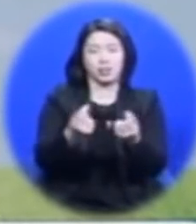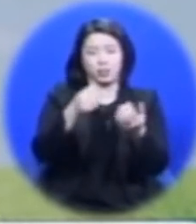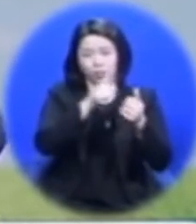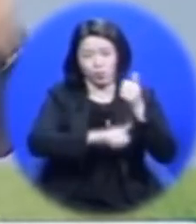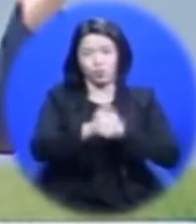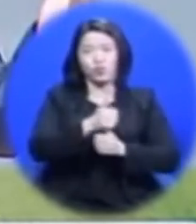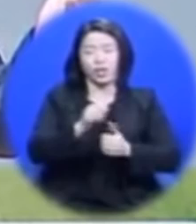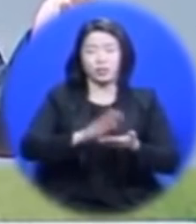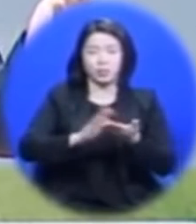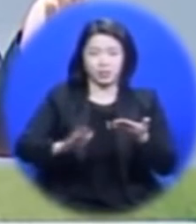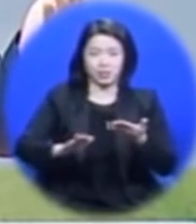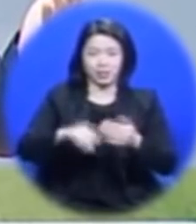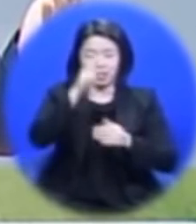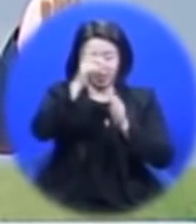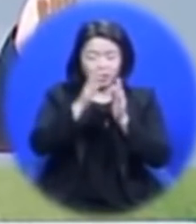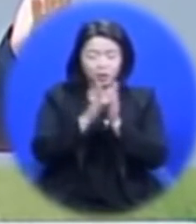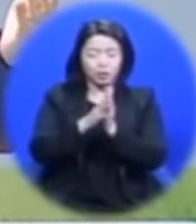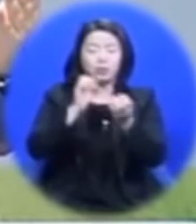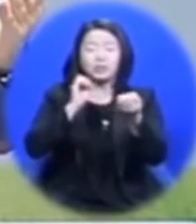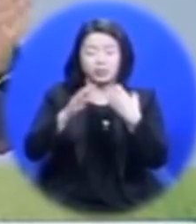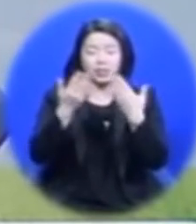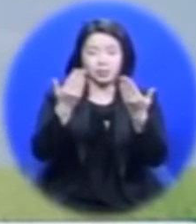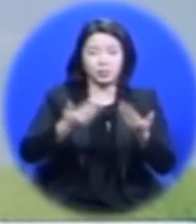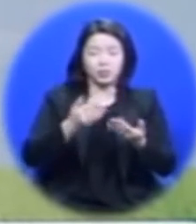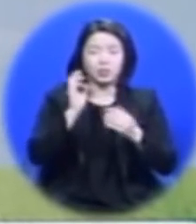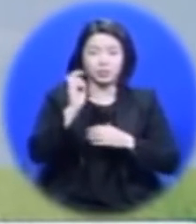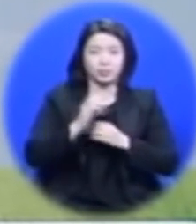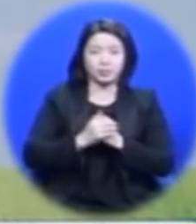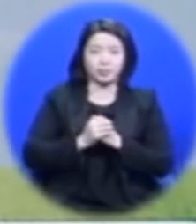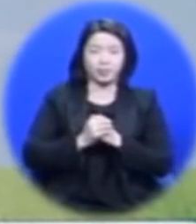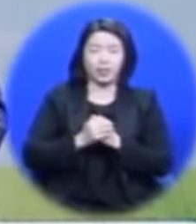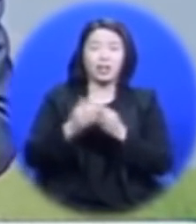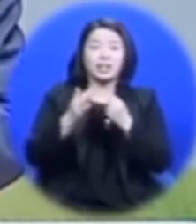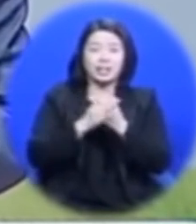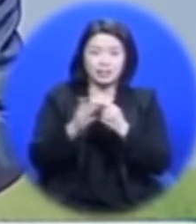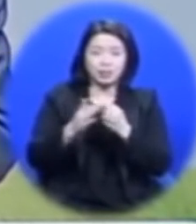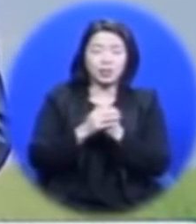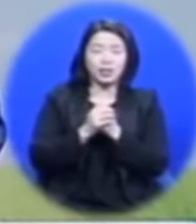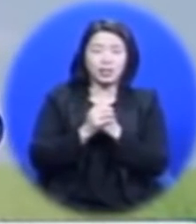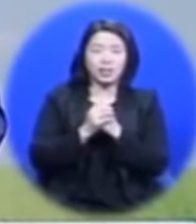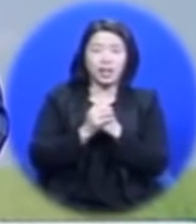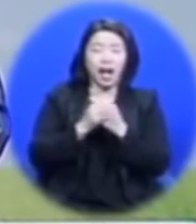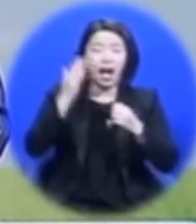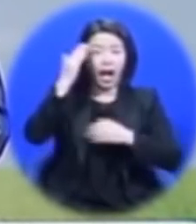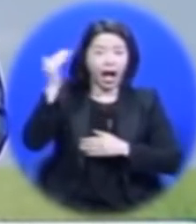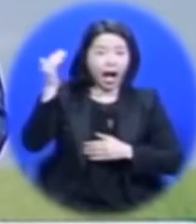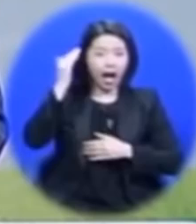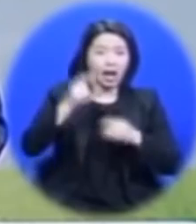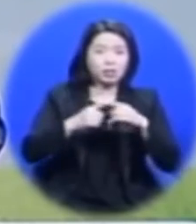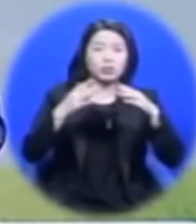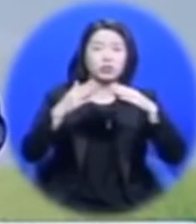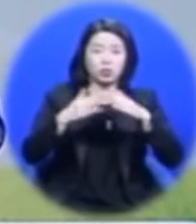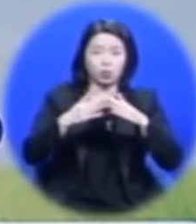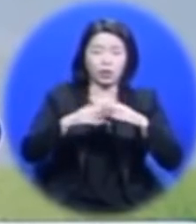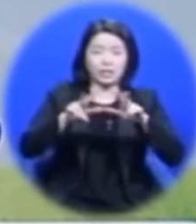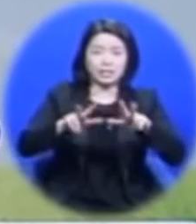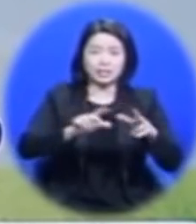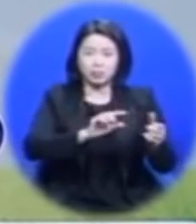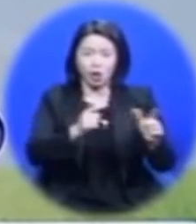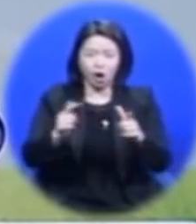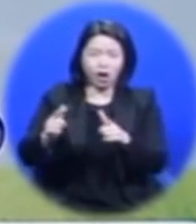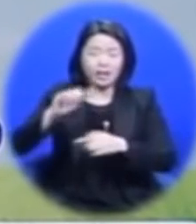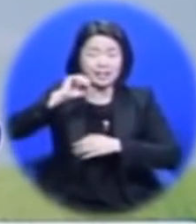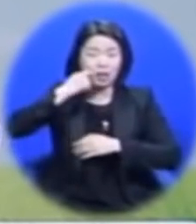기도에 하나님이 응답하신 거죠. 네. 그러면서 한국 교회에 지금 여러 가지